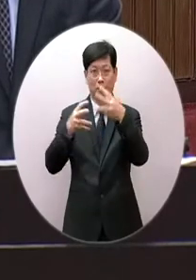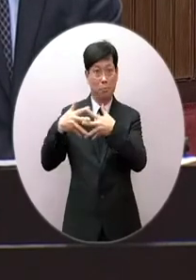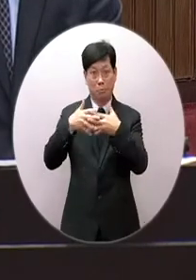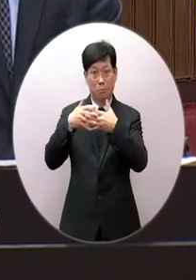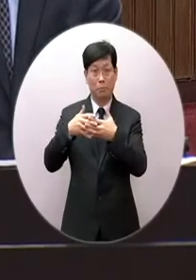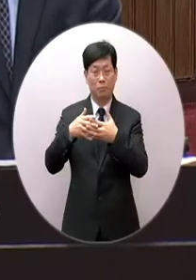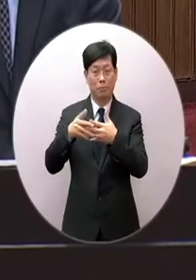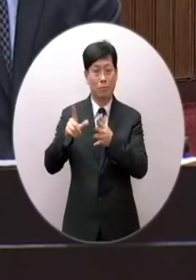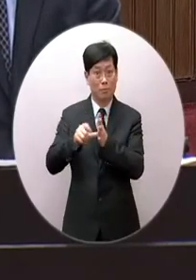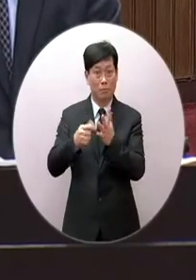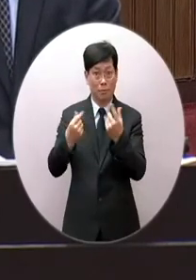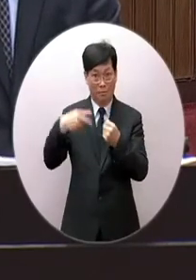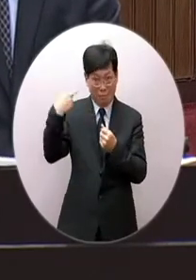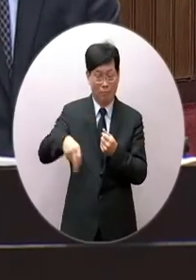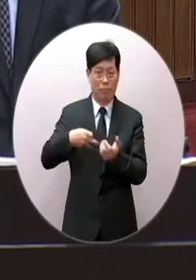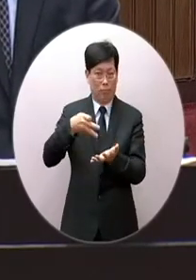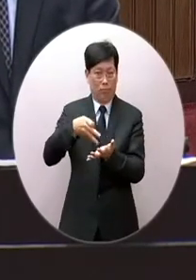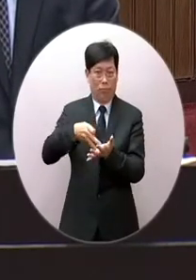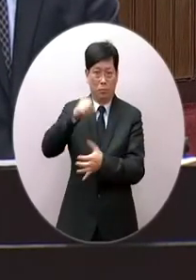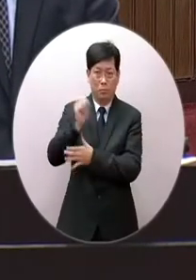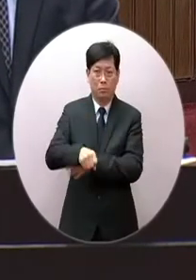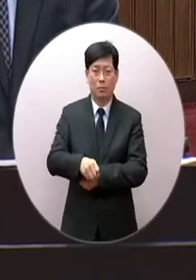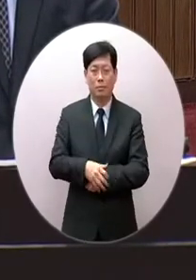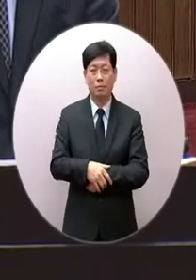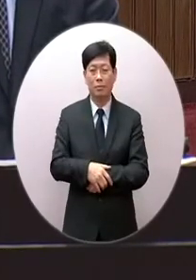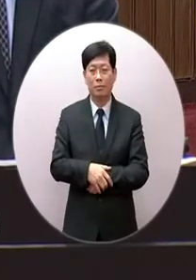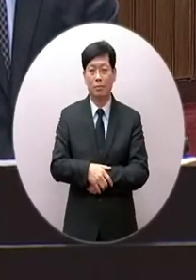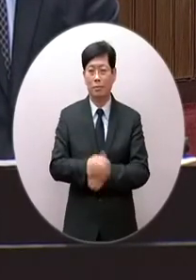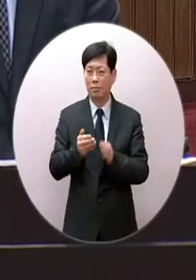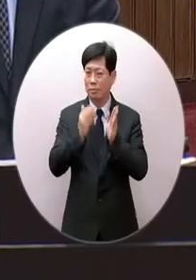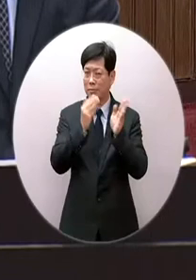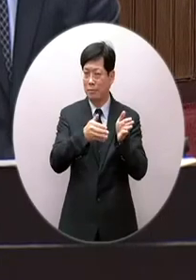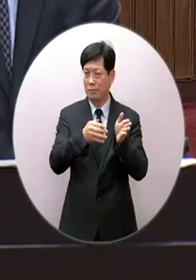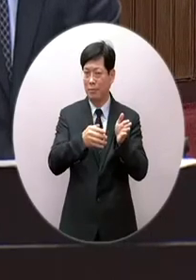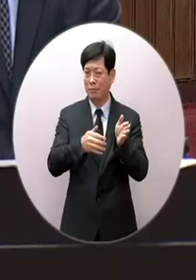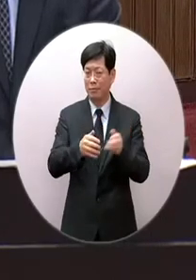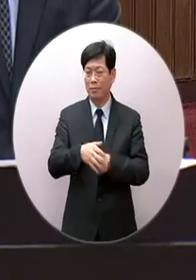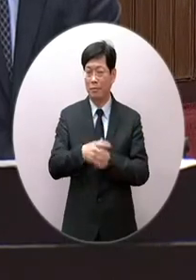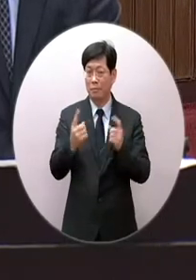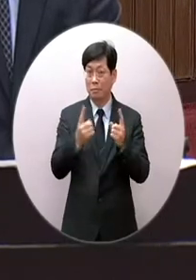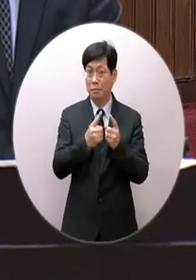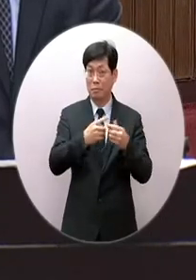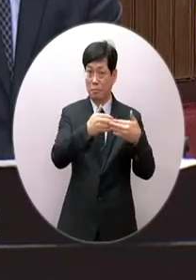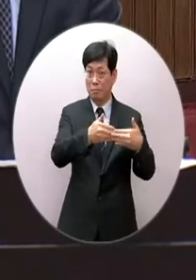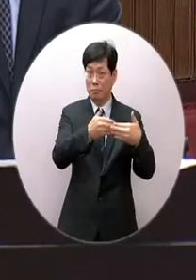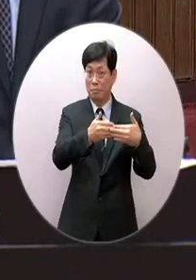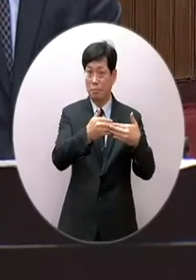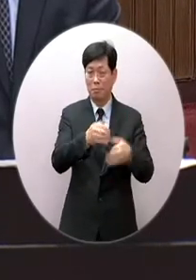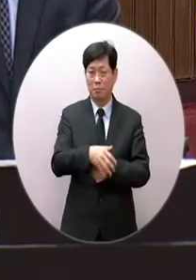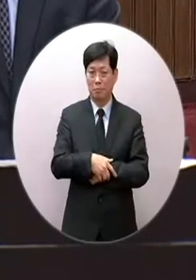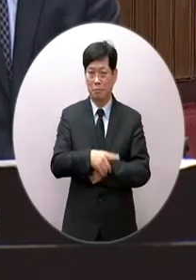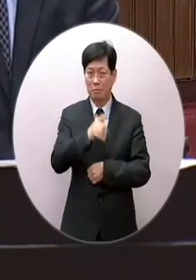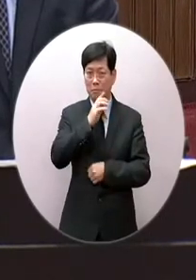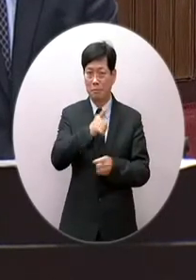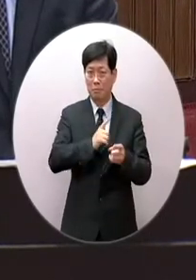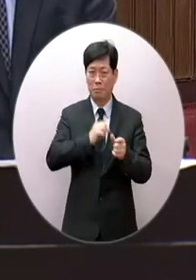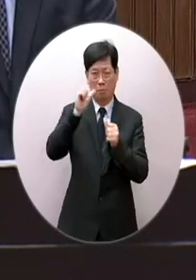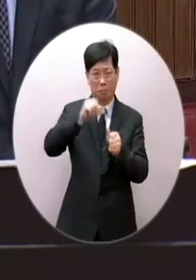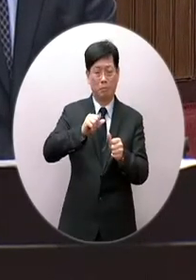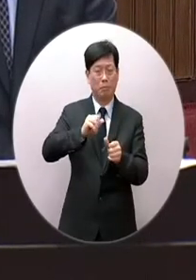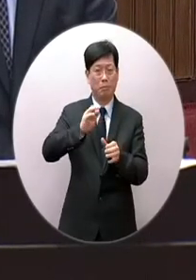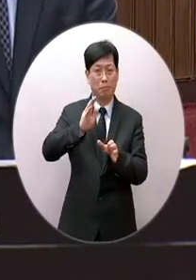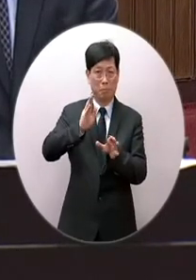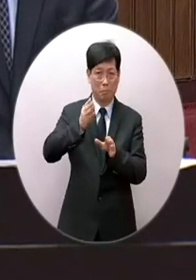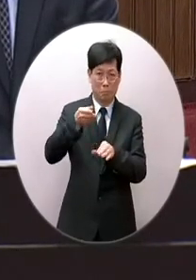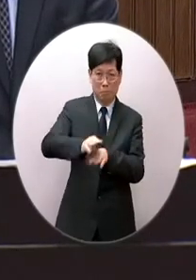国时间，又签署了这个所谓的这个对于中国的这个惩罚性，特